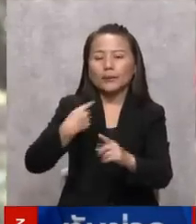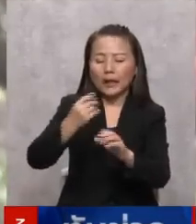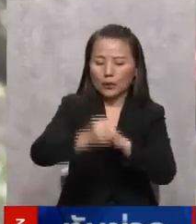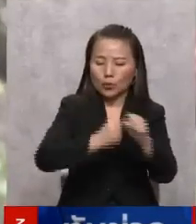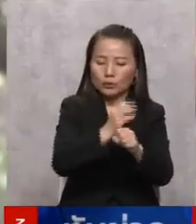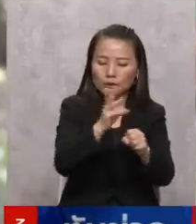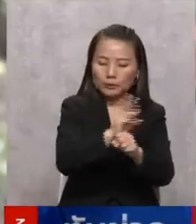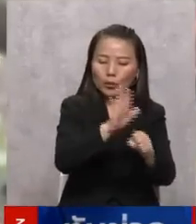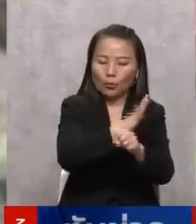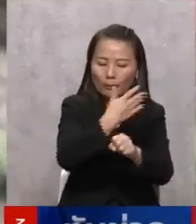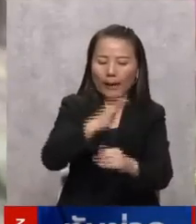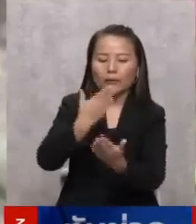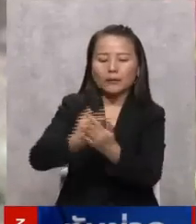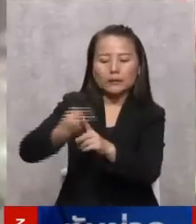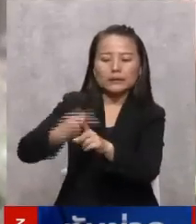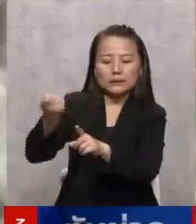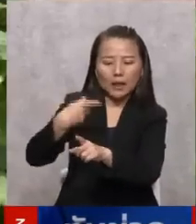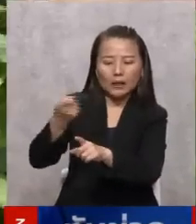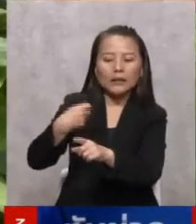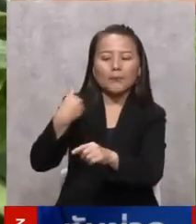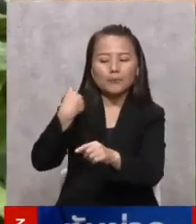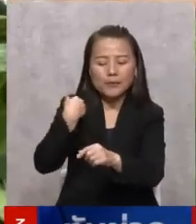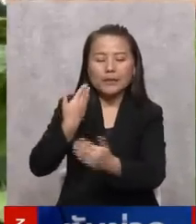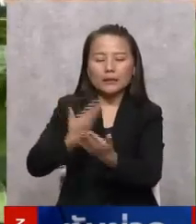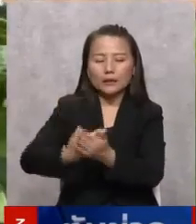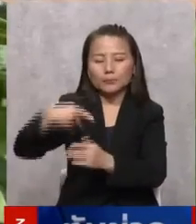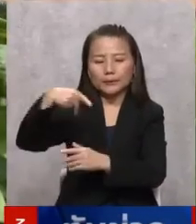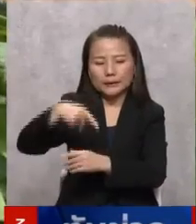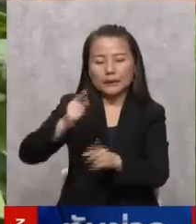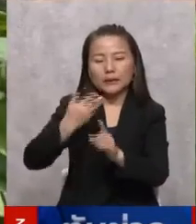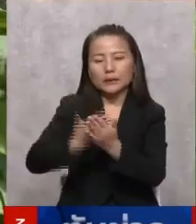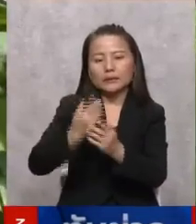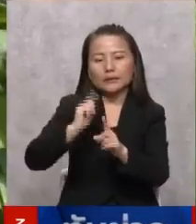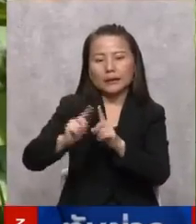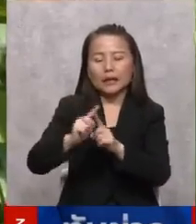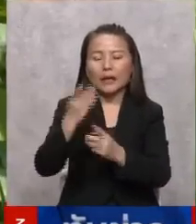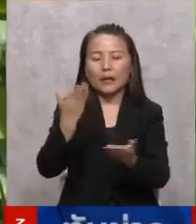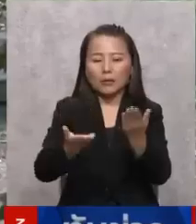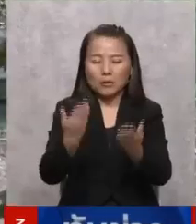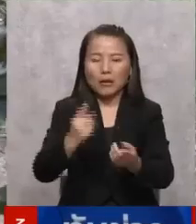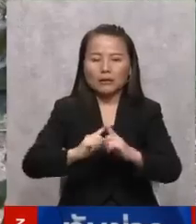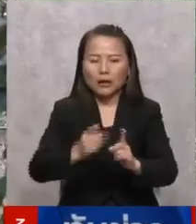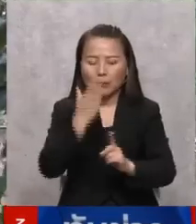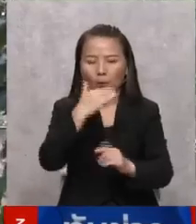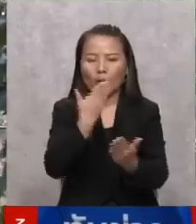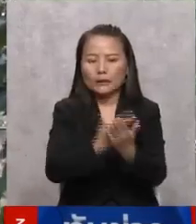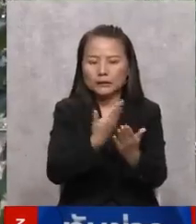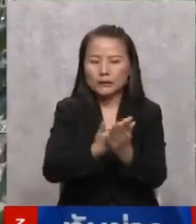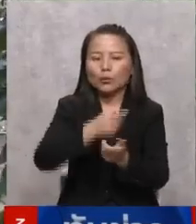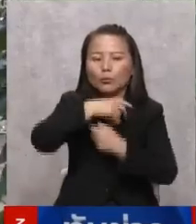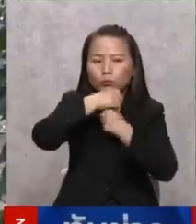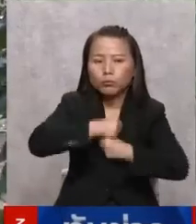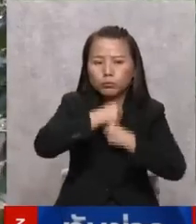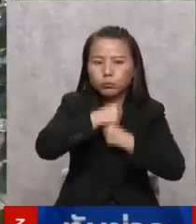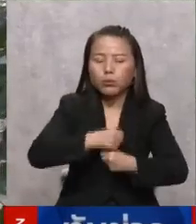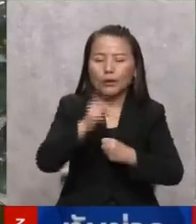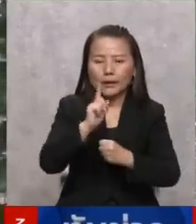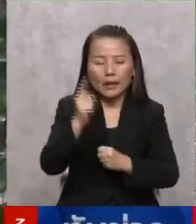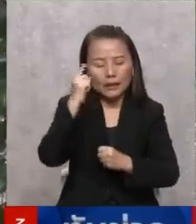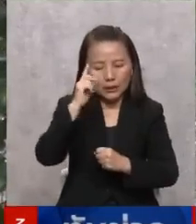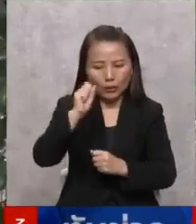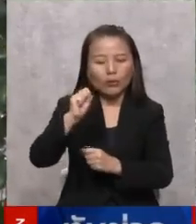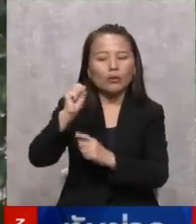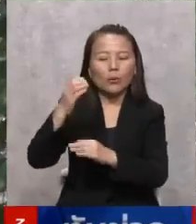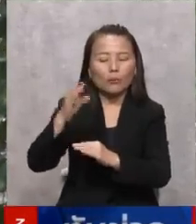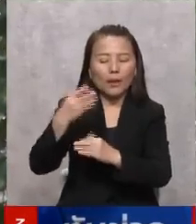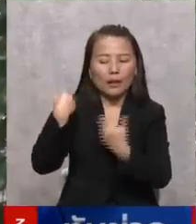เบี้ยหวัดบำนาญพิเศษหรือเงินอื่นใดในลักษณะเดียวกันแต่เขามองว่าเงินเบี้ยยังชีพผู้สูงอายุควรเป็นรัฐสวัสดิการ